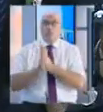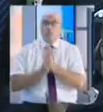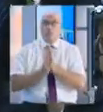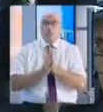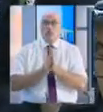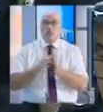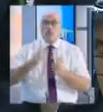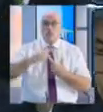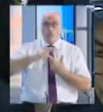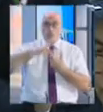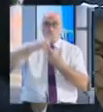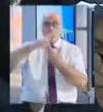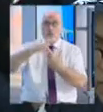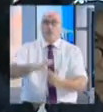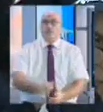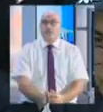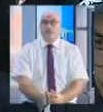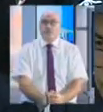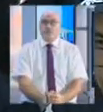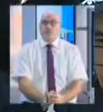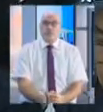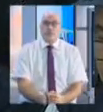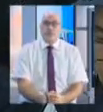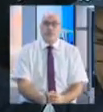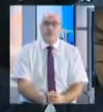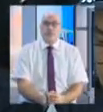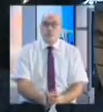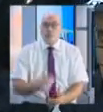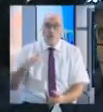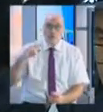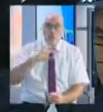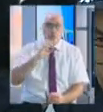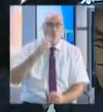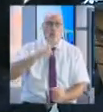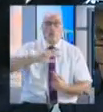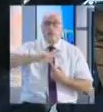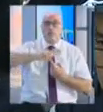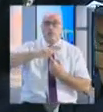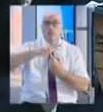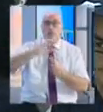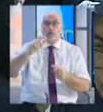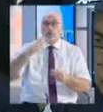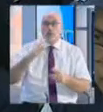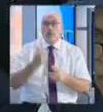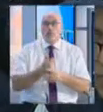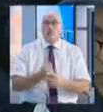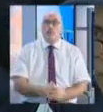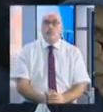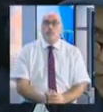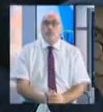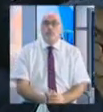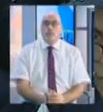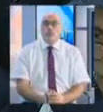استعمال الإمكانيات الجوية وإمكانيات الجوية الموجودة كذلك على مستوى الحماية المدنية. يعني كل